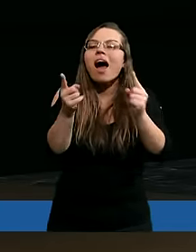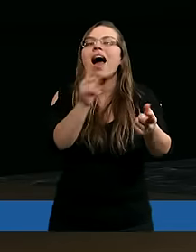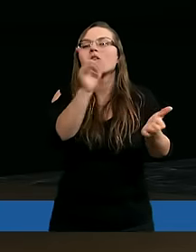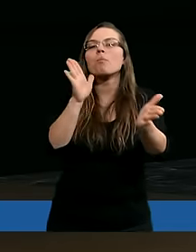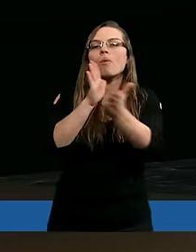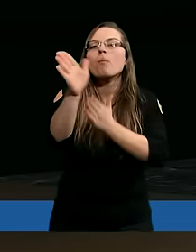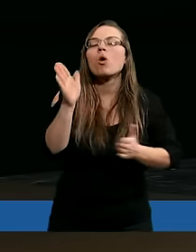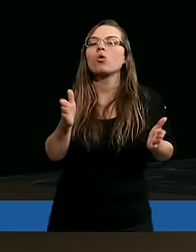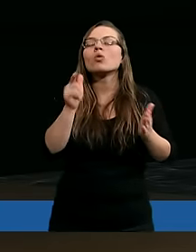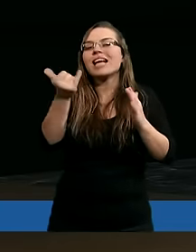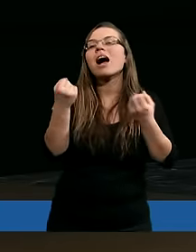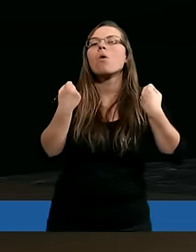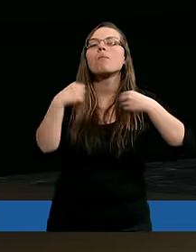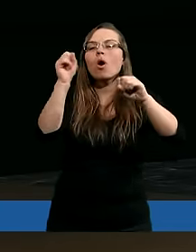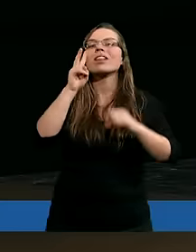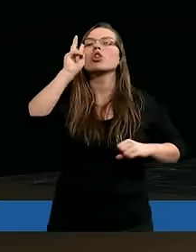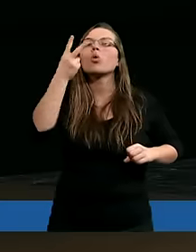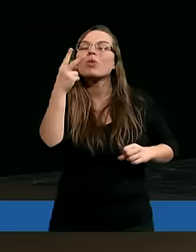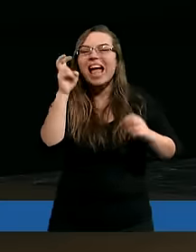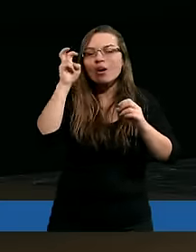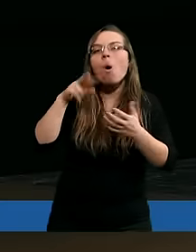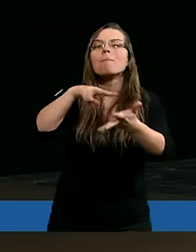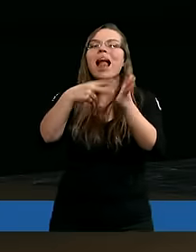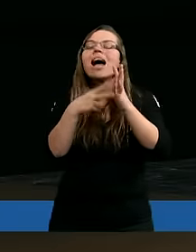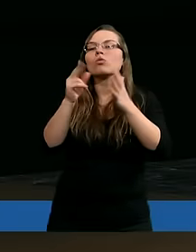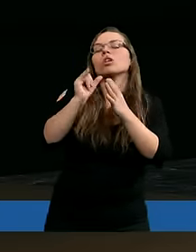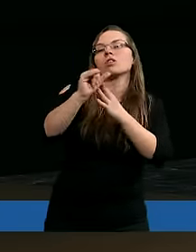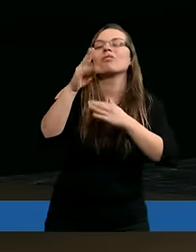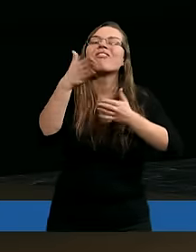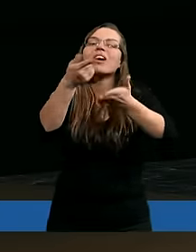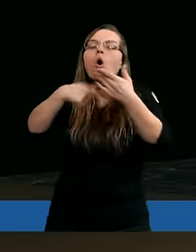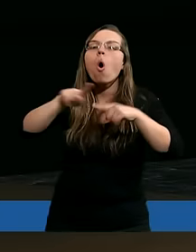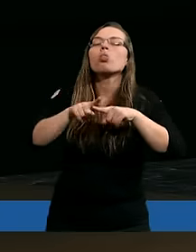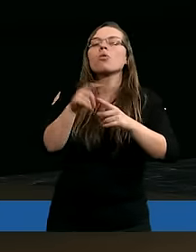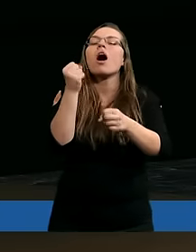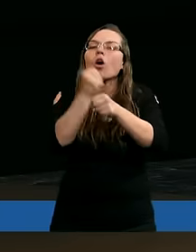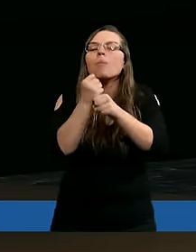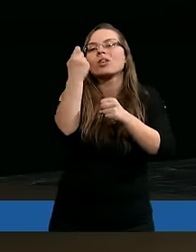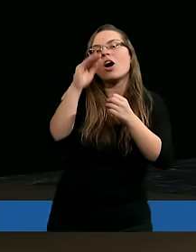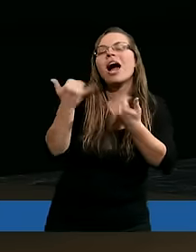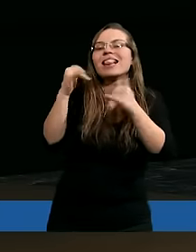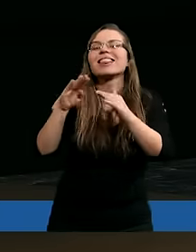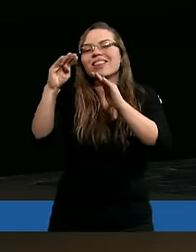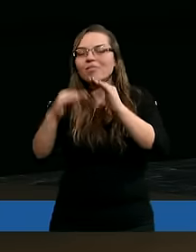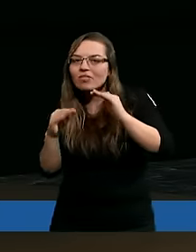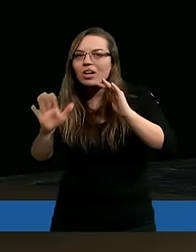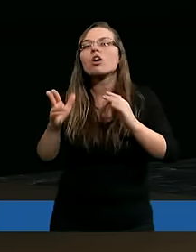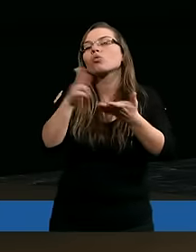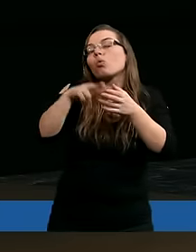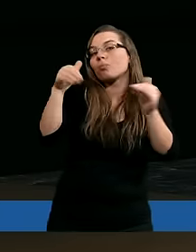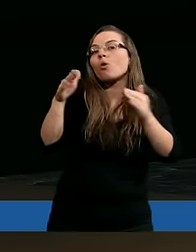prostu jako bohaterowie drugiego planu, którzy wykonują często mrówczą po prostu pracę, której być może nikt by nie